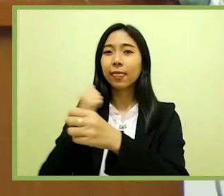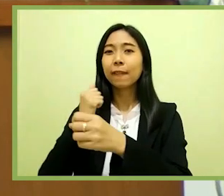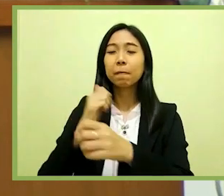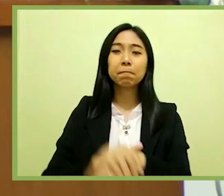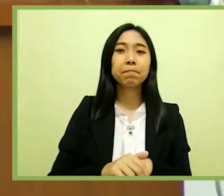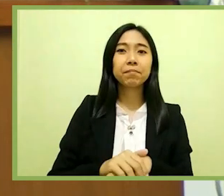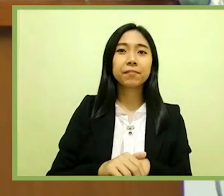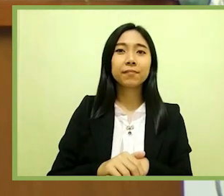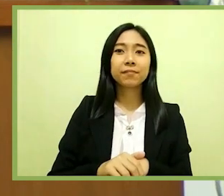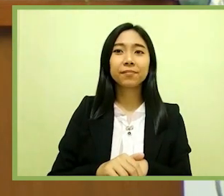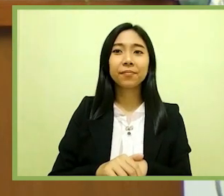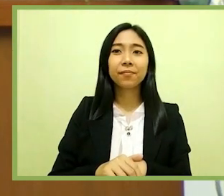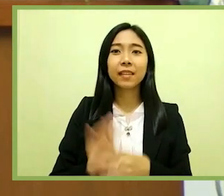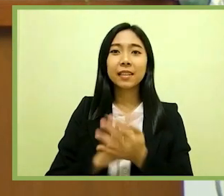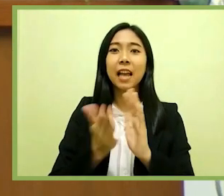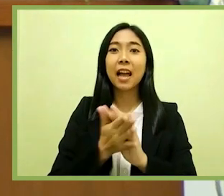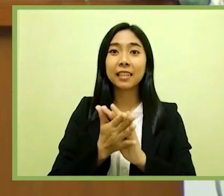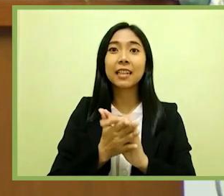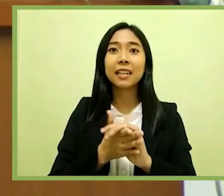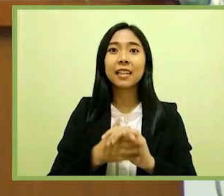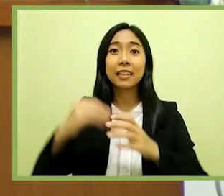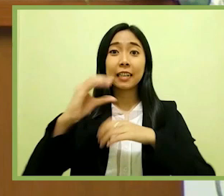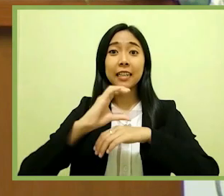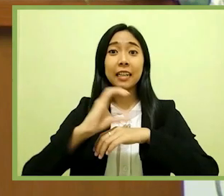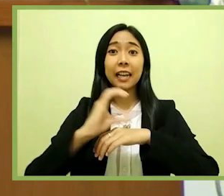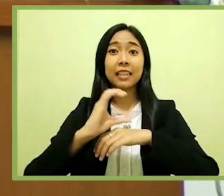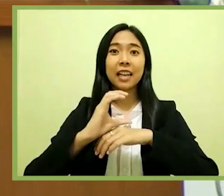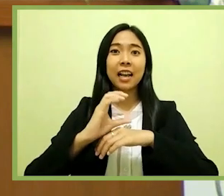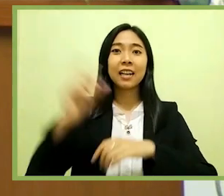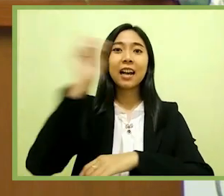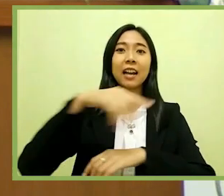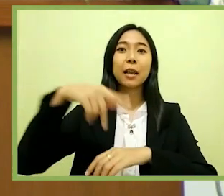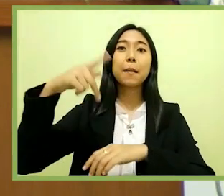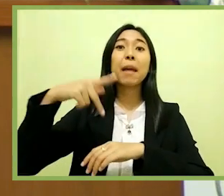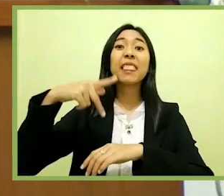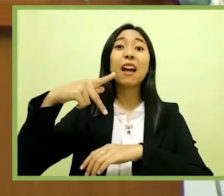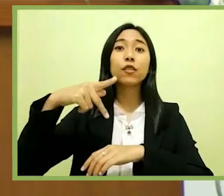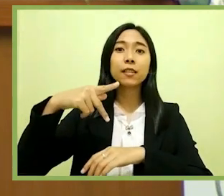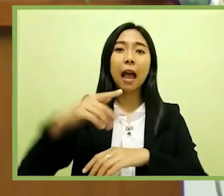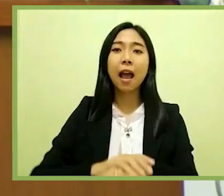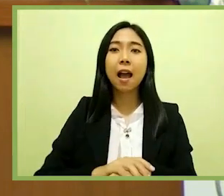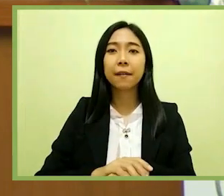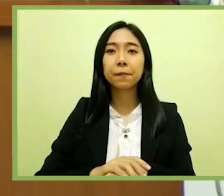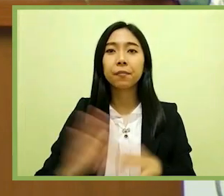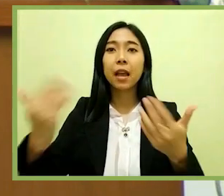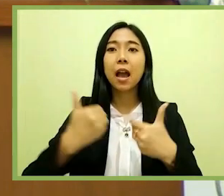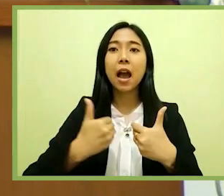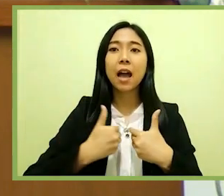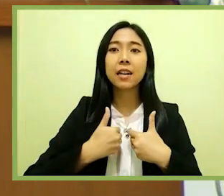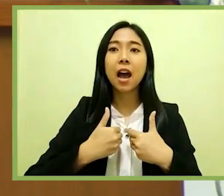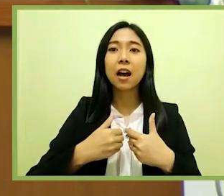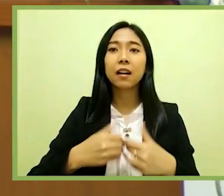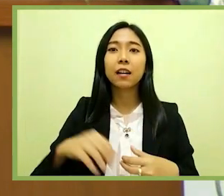Saudara, biasanya dekorasi gereja di hari Pentakosta selain bunga-bunga juga ada hasil